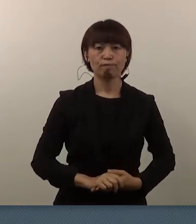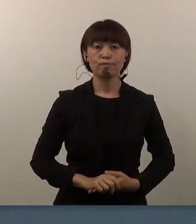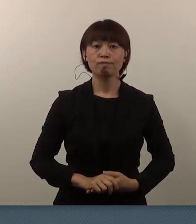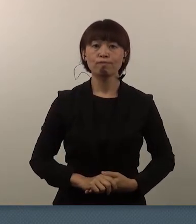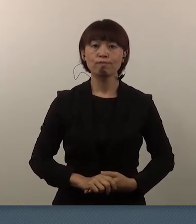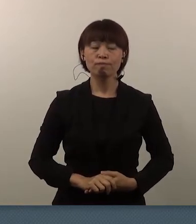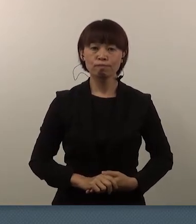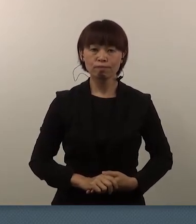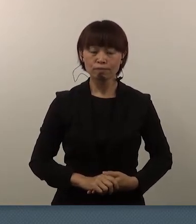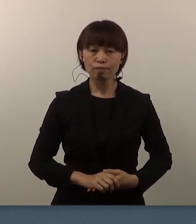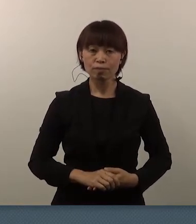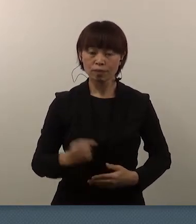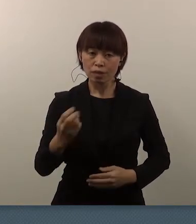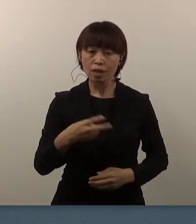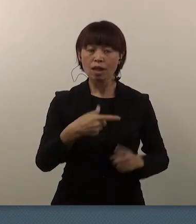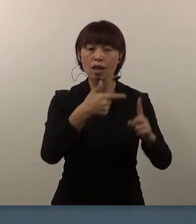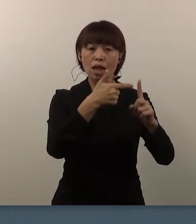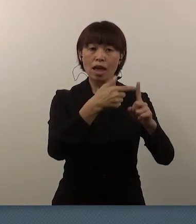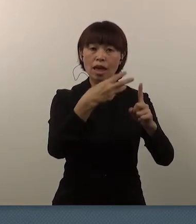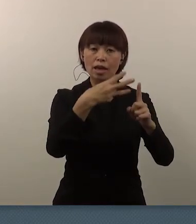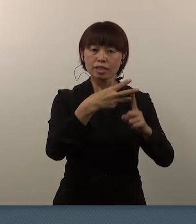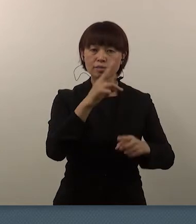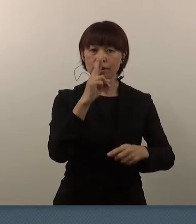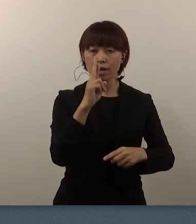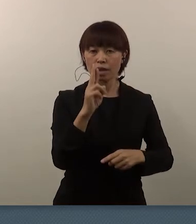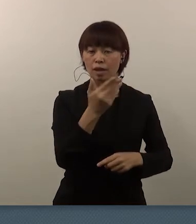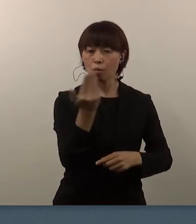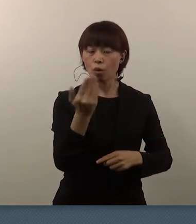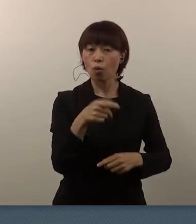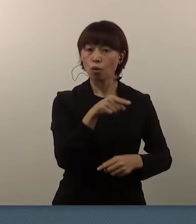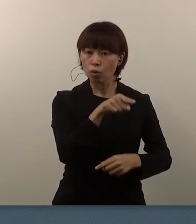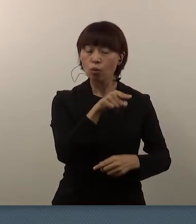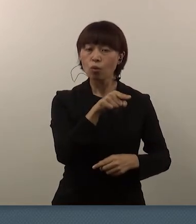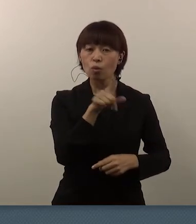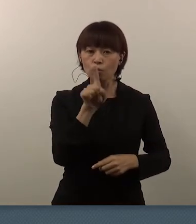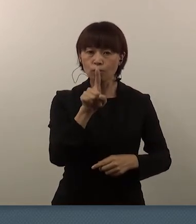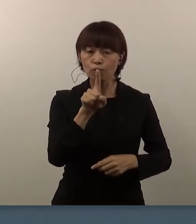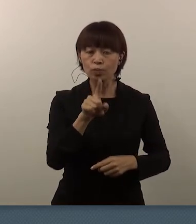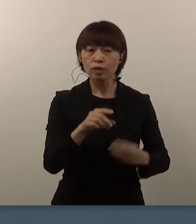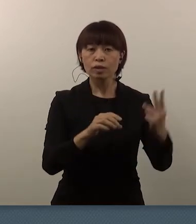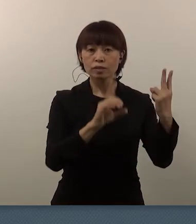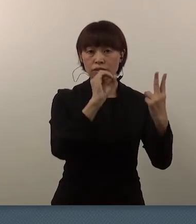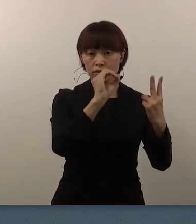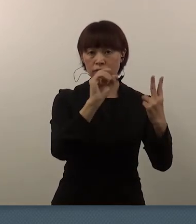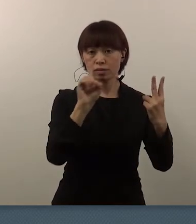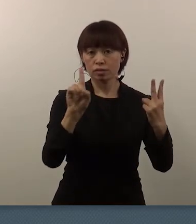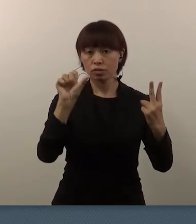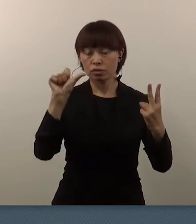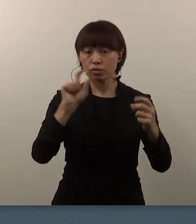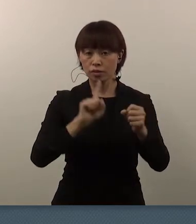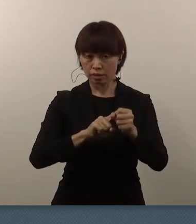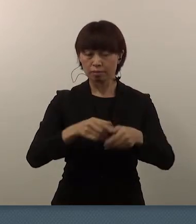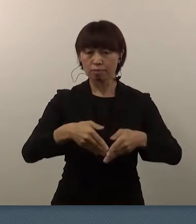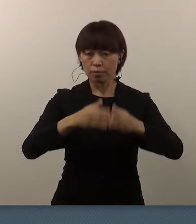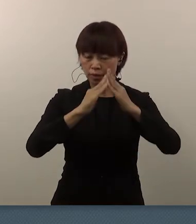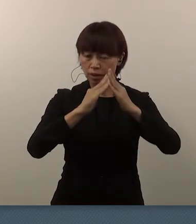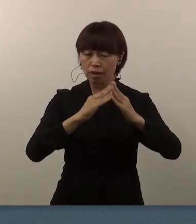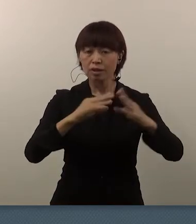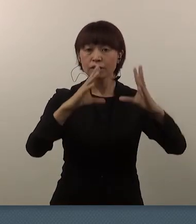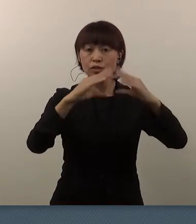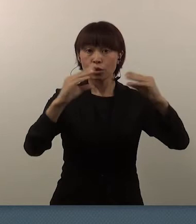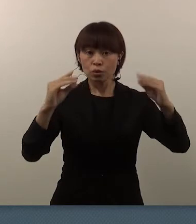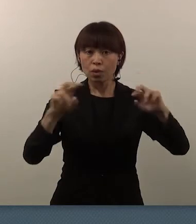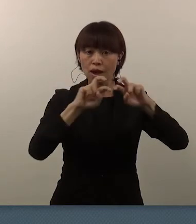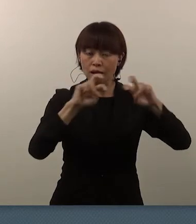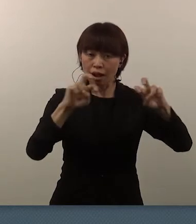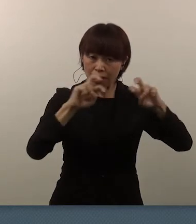一方、ベトナムの ICT 企業の HB ラボは2015年に創業したソフトウェア開発を行うベン